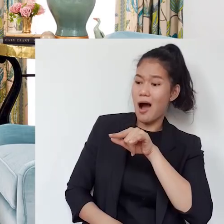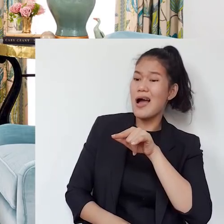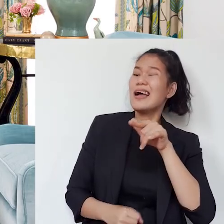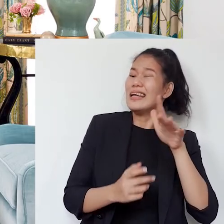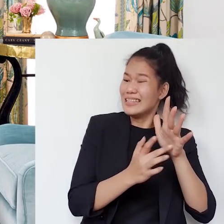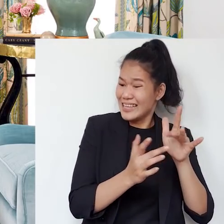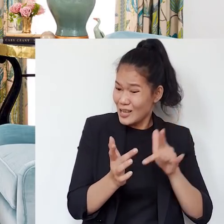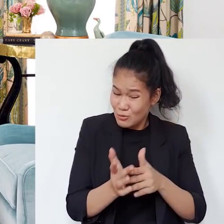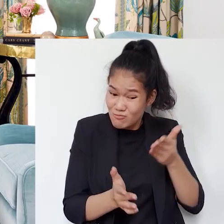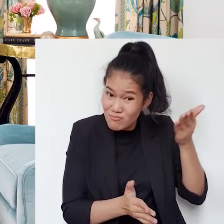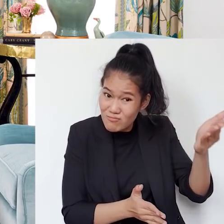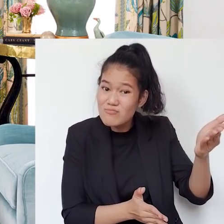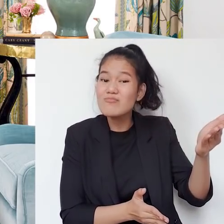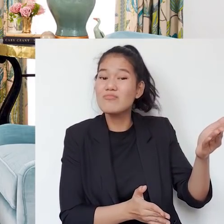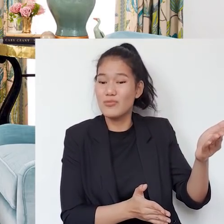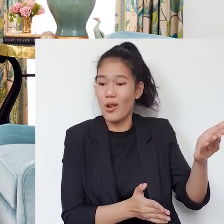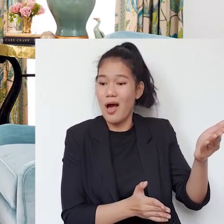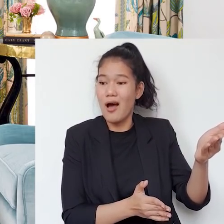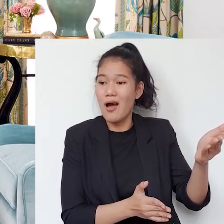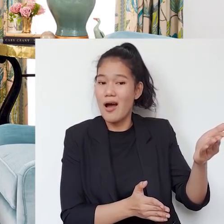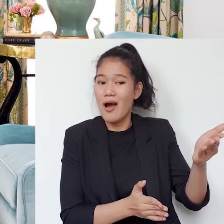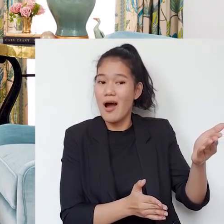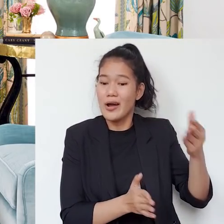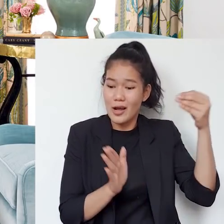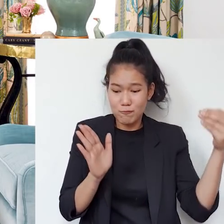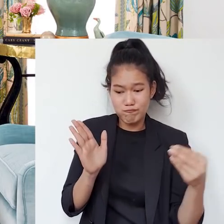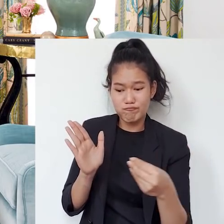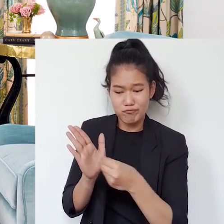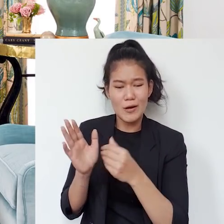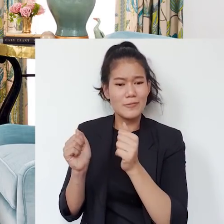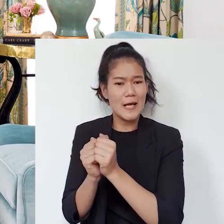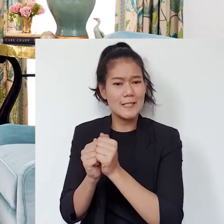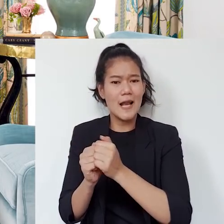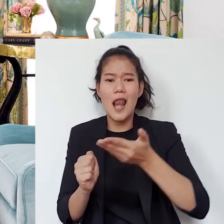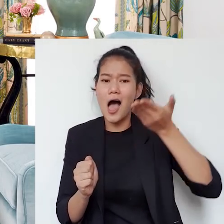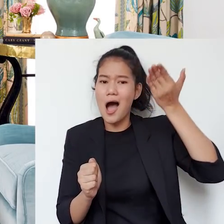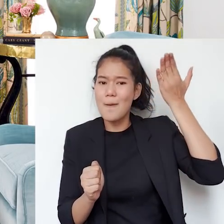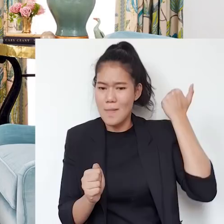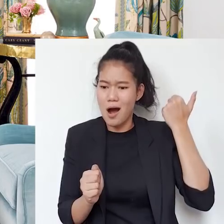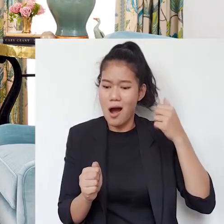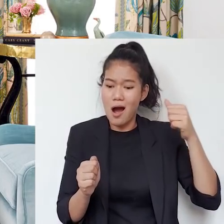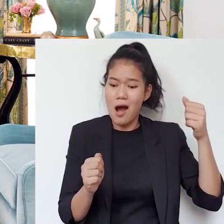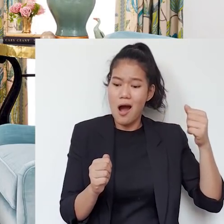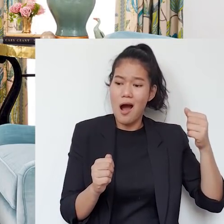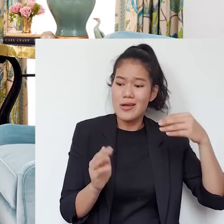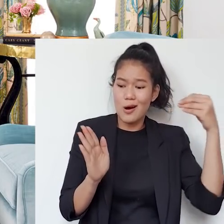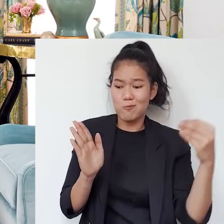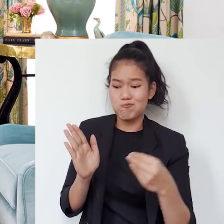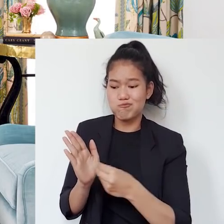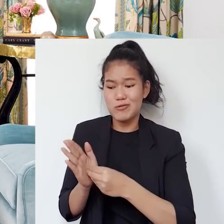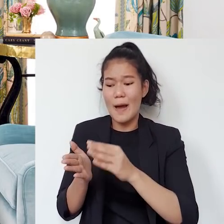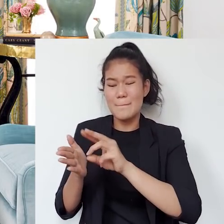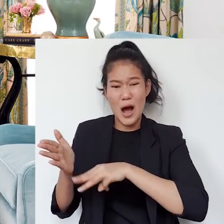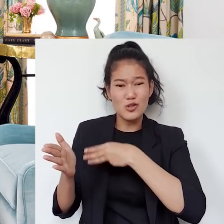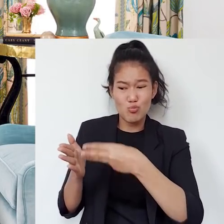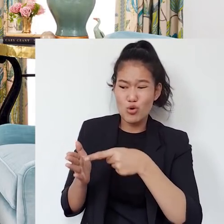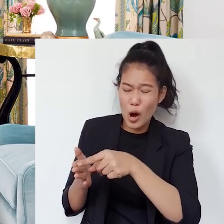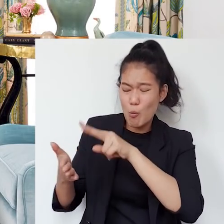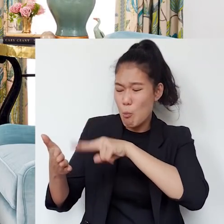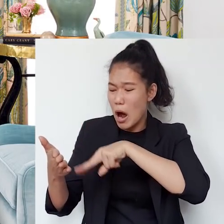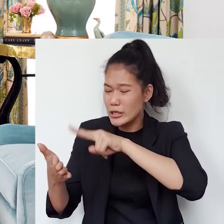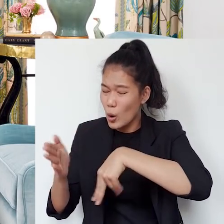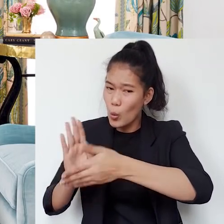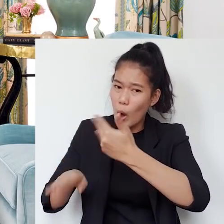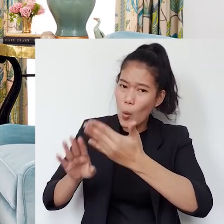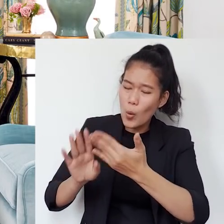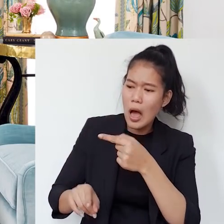itulah yang dinubuatkan di dalam perjanjian lama, di dalam Mazmur yang kamu baca berulang-ulang itu, kamu para